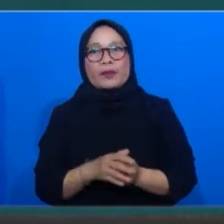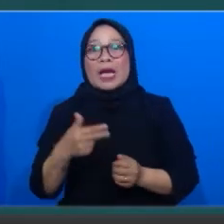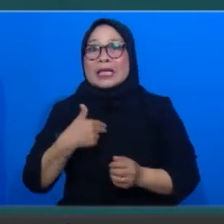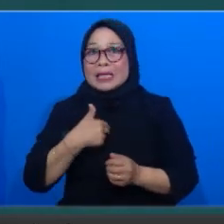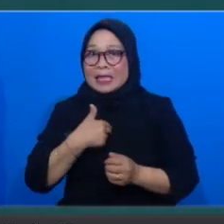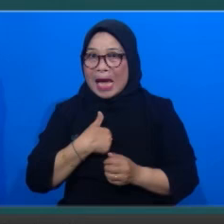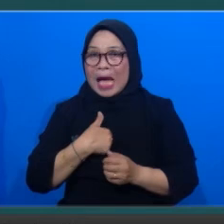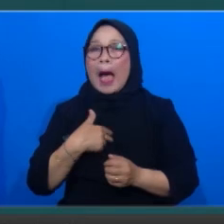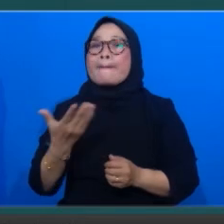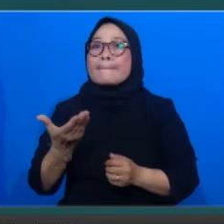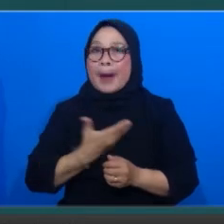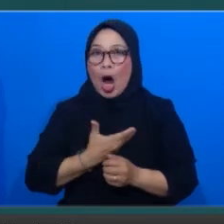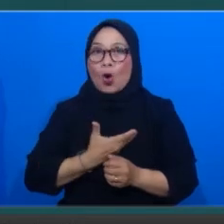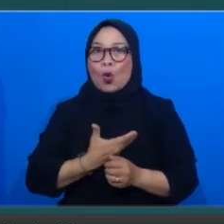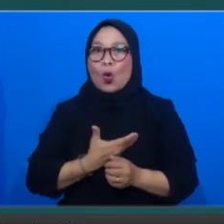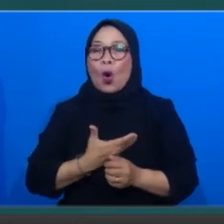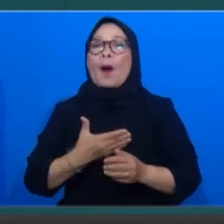pemerintahan persatuan nasional yang kuat.